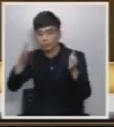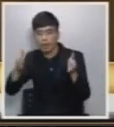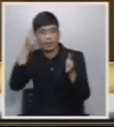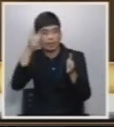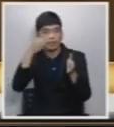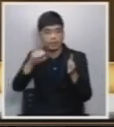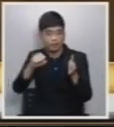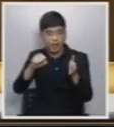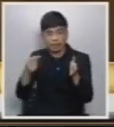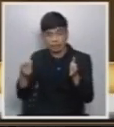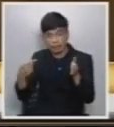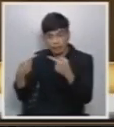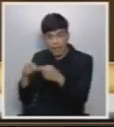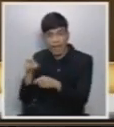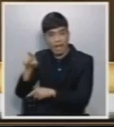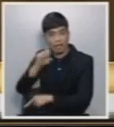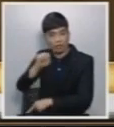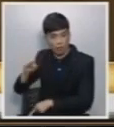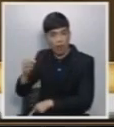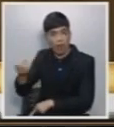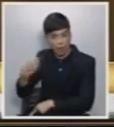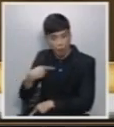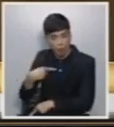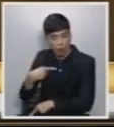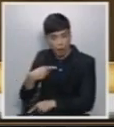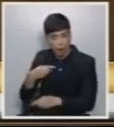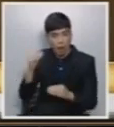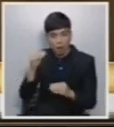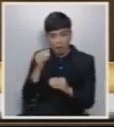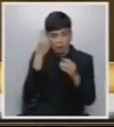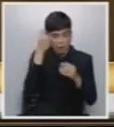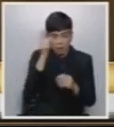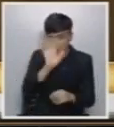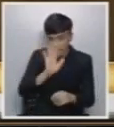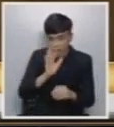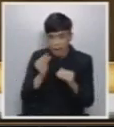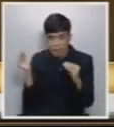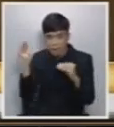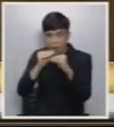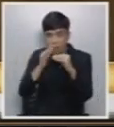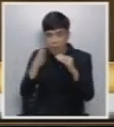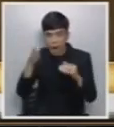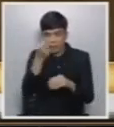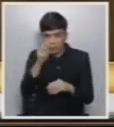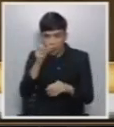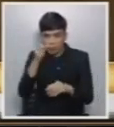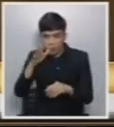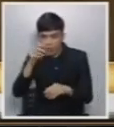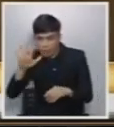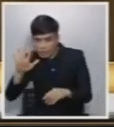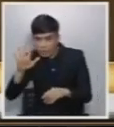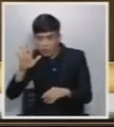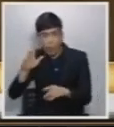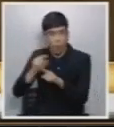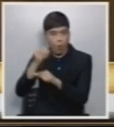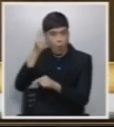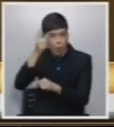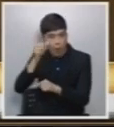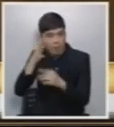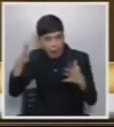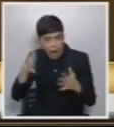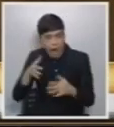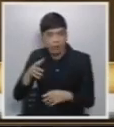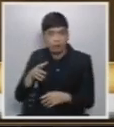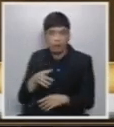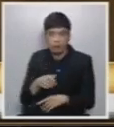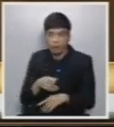ทนของประชาชนแล้วก็ต้องการสร้างความสุขให้กับประชาชนฉะนั้นผมในฐานะที่เป็นรัฐมนตรีกำกับการแข่งแห่งชาติก็จะไปเข้มงวด